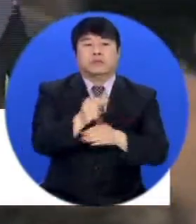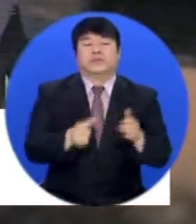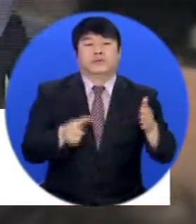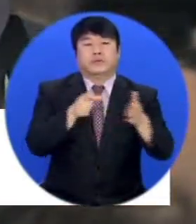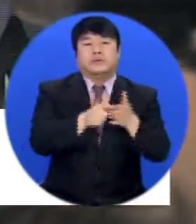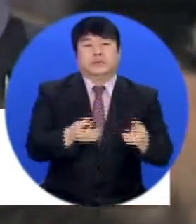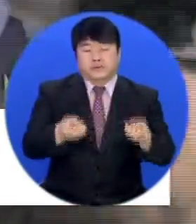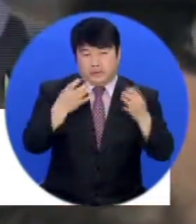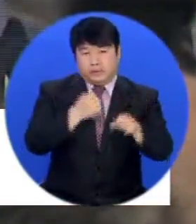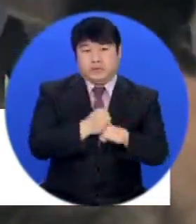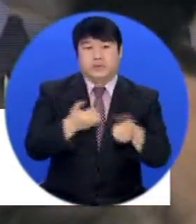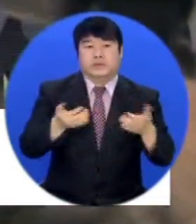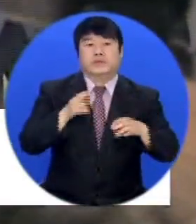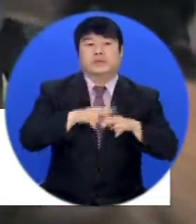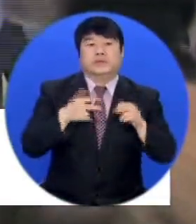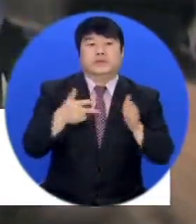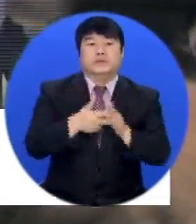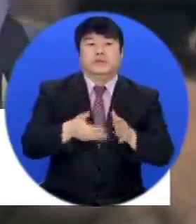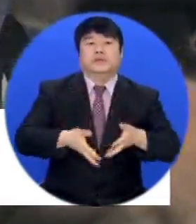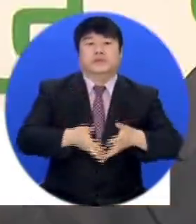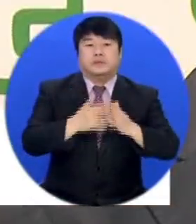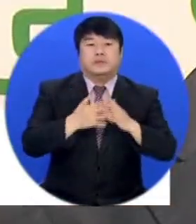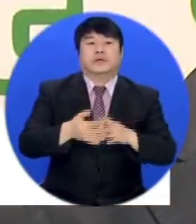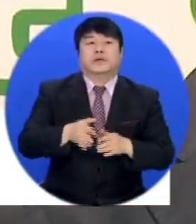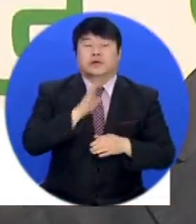일자리재단 설립 절차에 본격 착수했습니다.